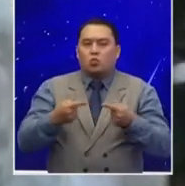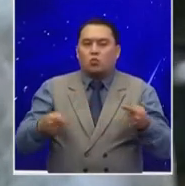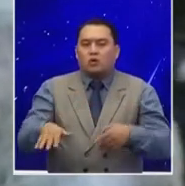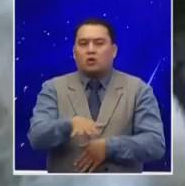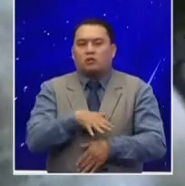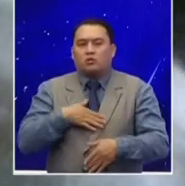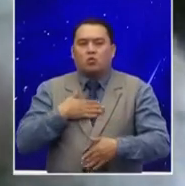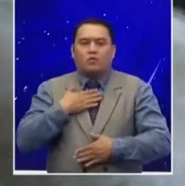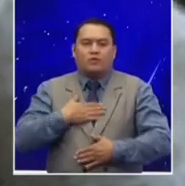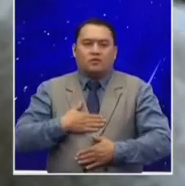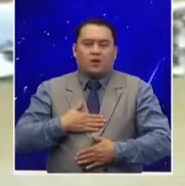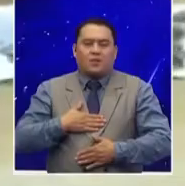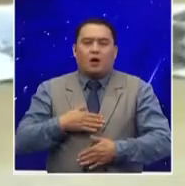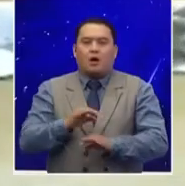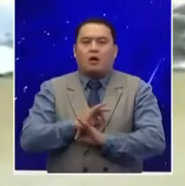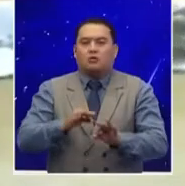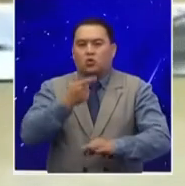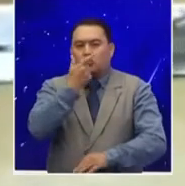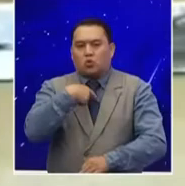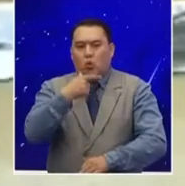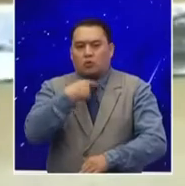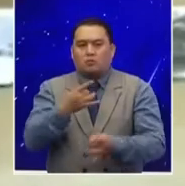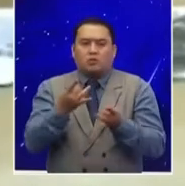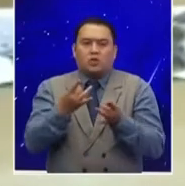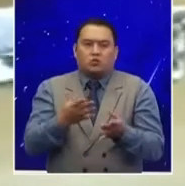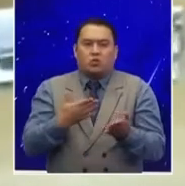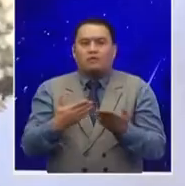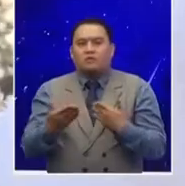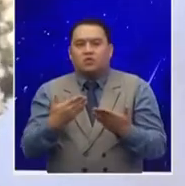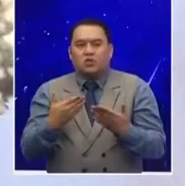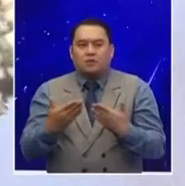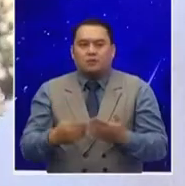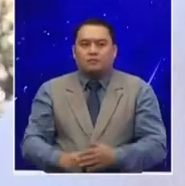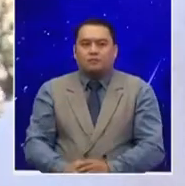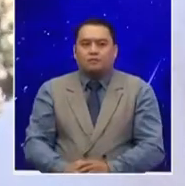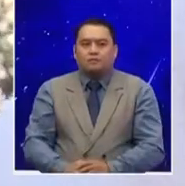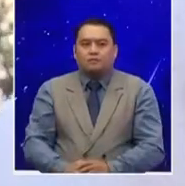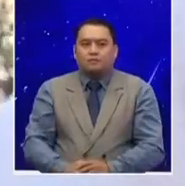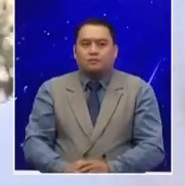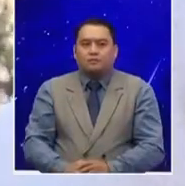окружающим с должным уважением, отличался скромностью и простотой в общении.